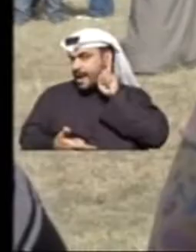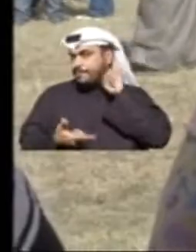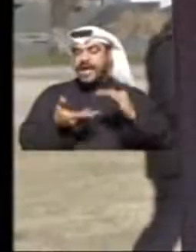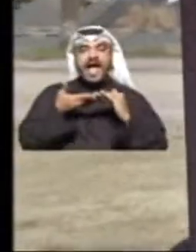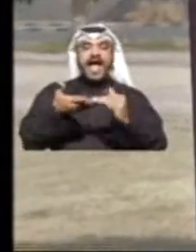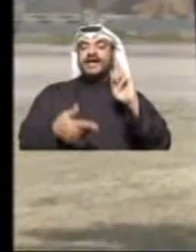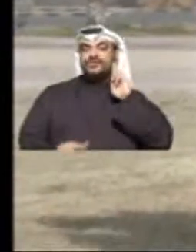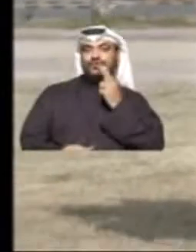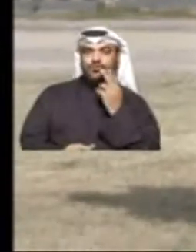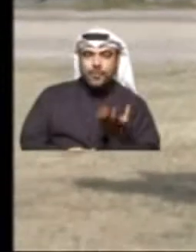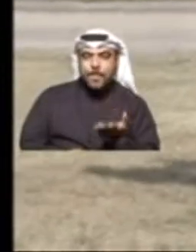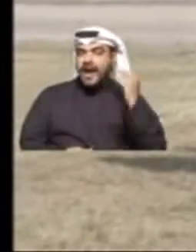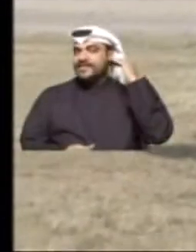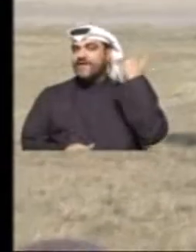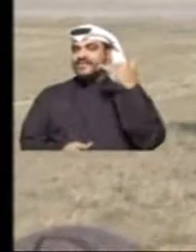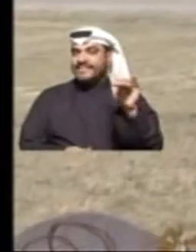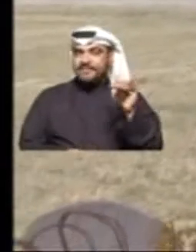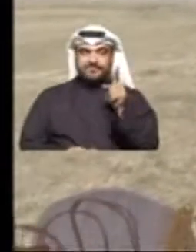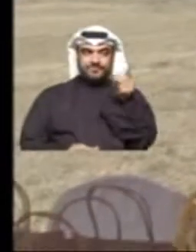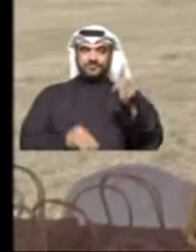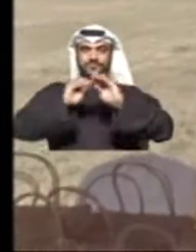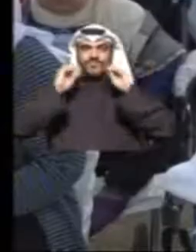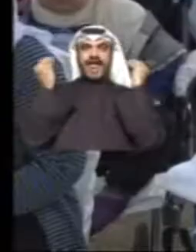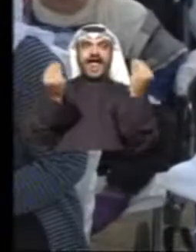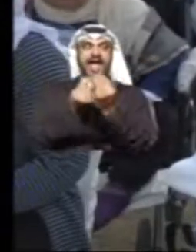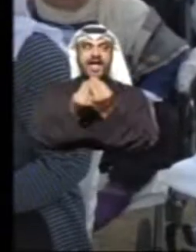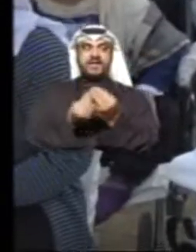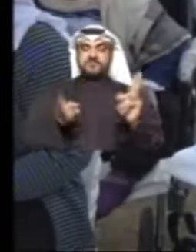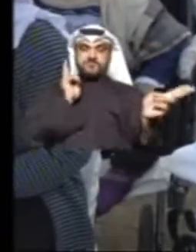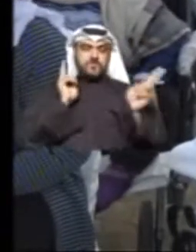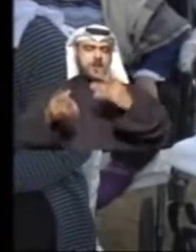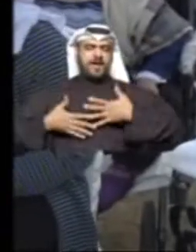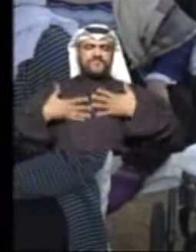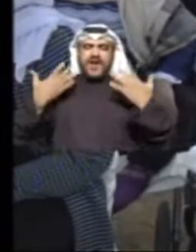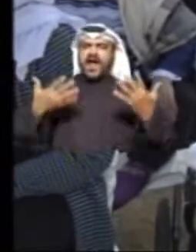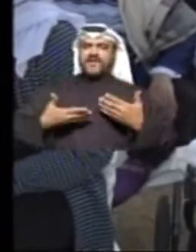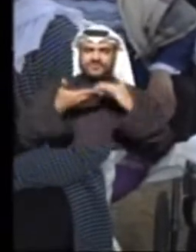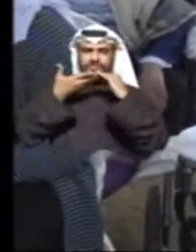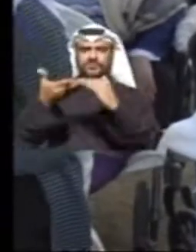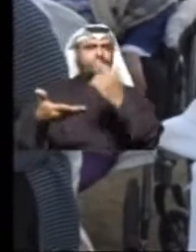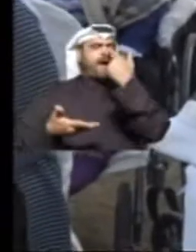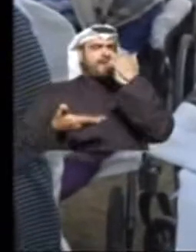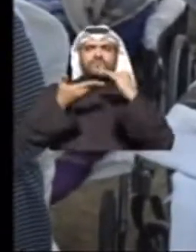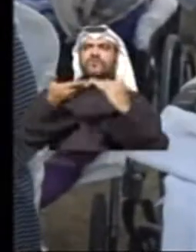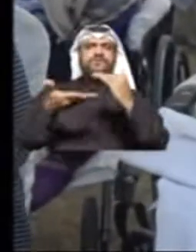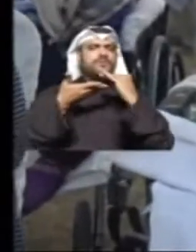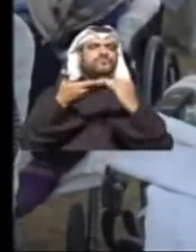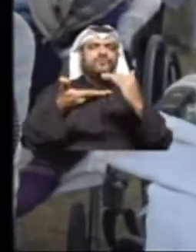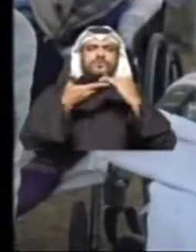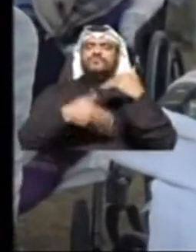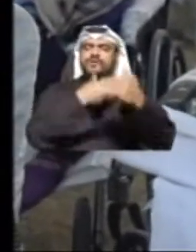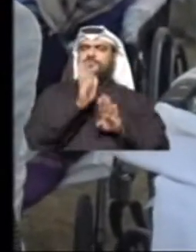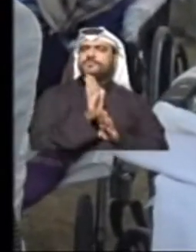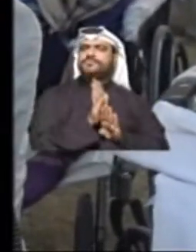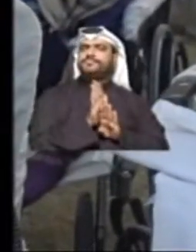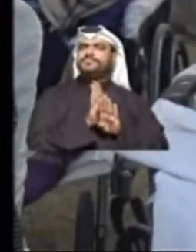المساعدة. الهيئة العامة لشؤون ذوي الإعاقة أحاطت أبنائها بمختلف أوجه الرعاية، وتسعى جاهدة للوصول بهم